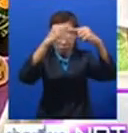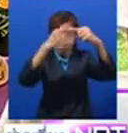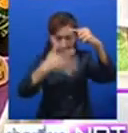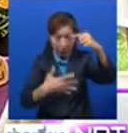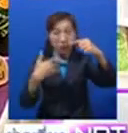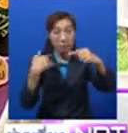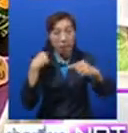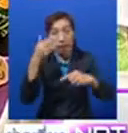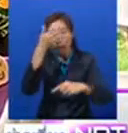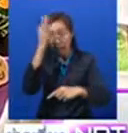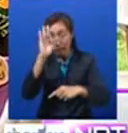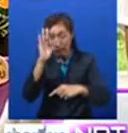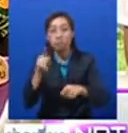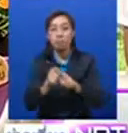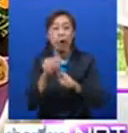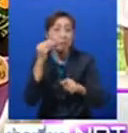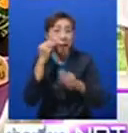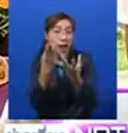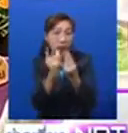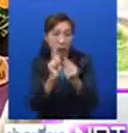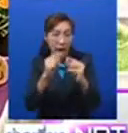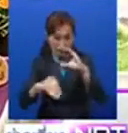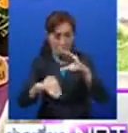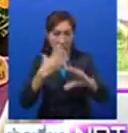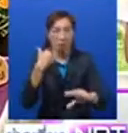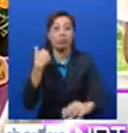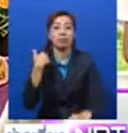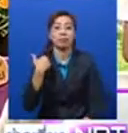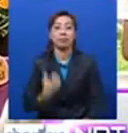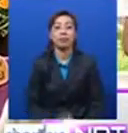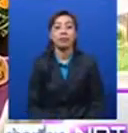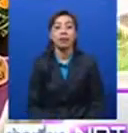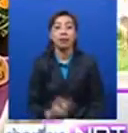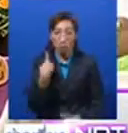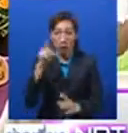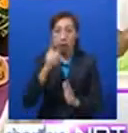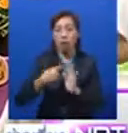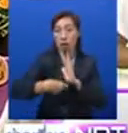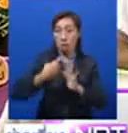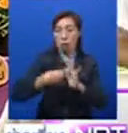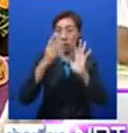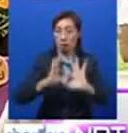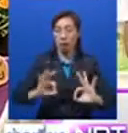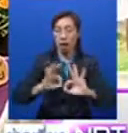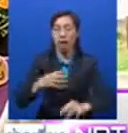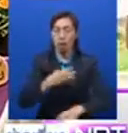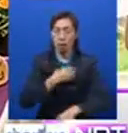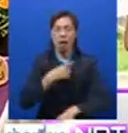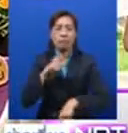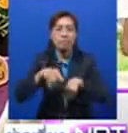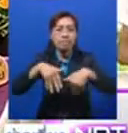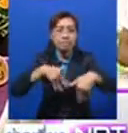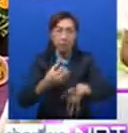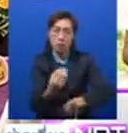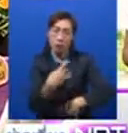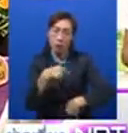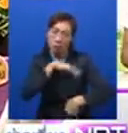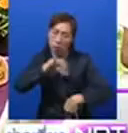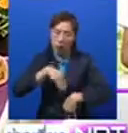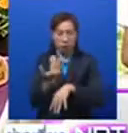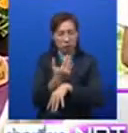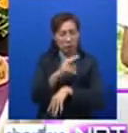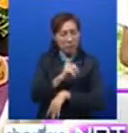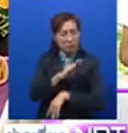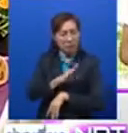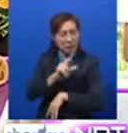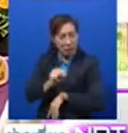ให้จัดส่งของไปให้ถึงบ้านเลย ใช่ค่ะแต่ว่าอยากให้บอกเหตุผลเด็ดๆนะคะเพราะว่าเราก็อยากให้คุณผู้ชมบอกว่าเราควรจะไปจังหวัดไหนบ